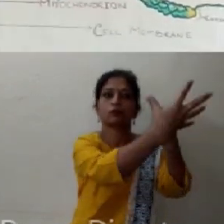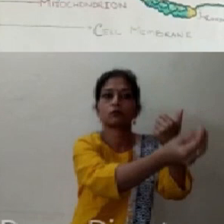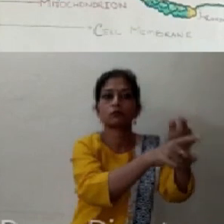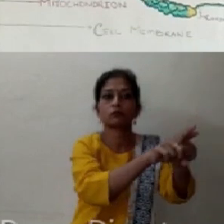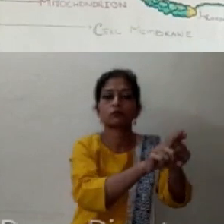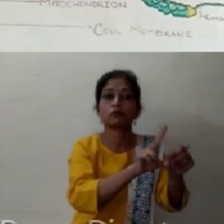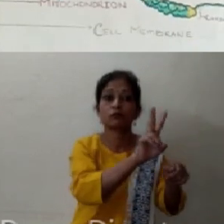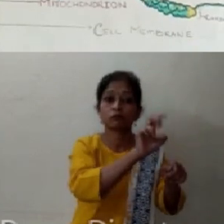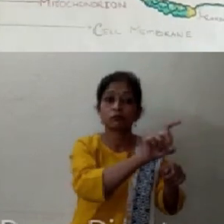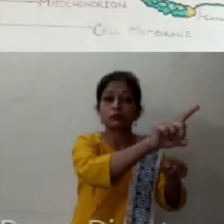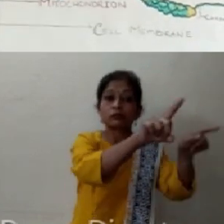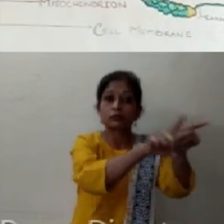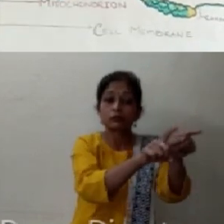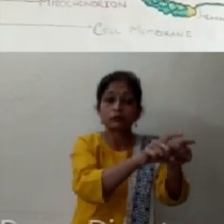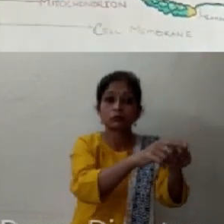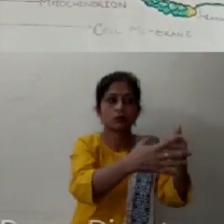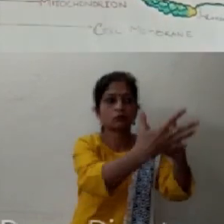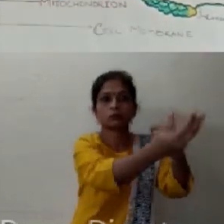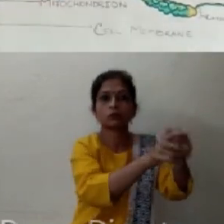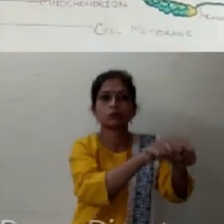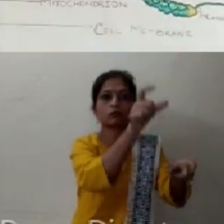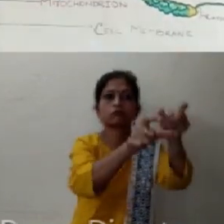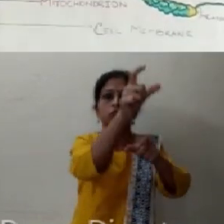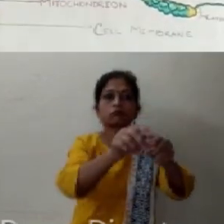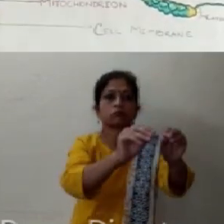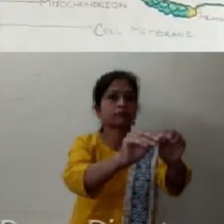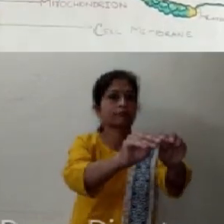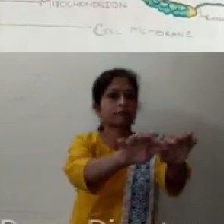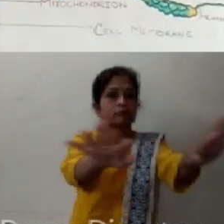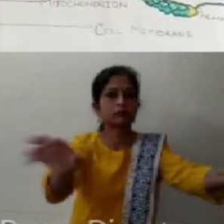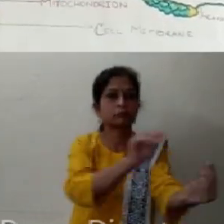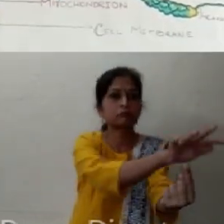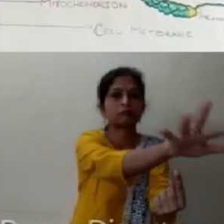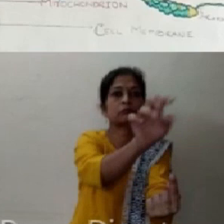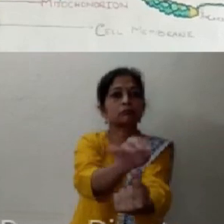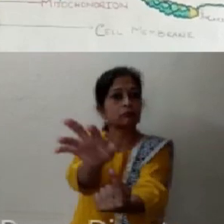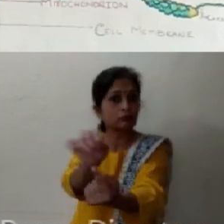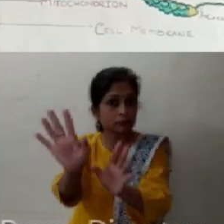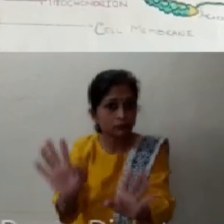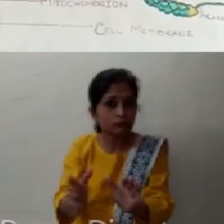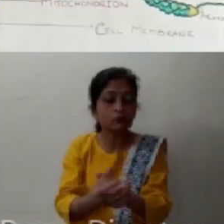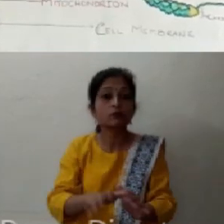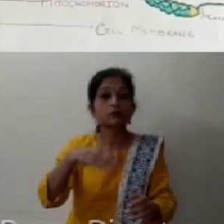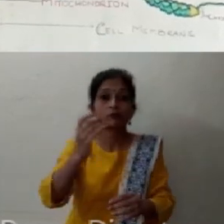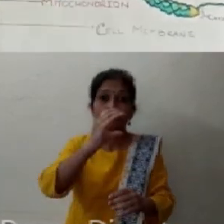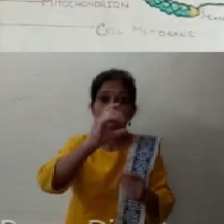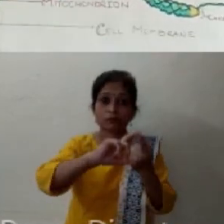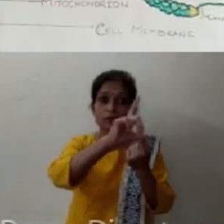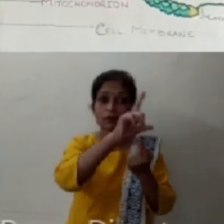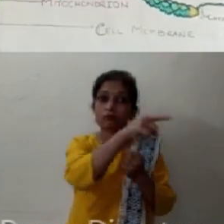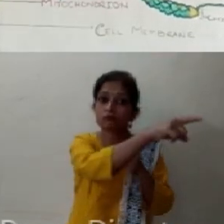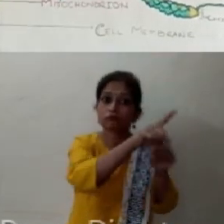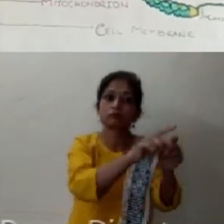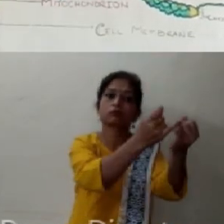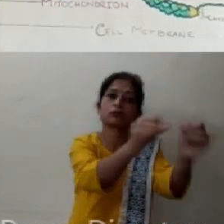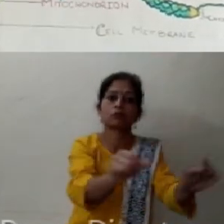वायरस को, उन्हीं विषाणुओं को कोष्ठ के बाहर करे ताकि वो जाकर संक्रमित दूसरे को कर सके, और फिर इस पूरे कोष्ठ को खराब कर